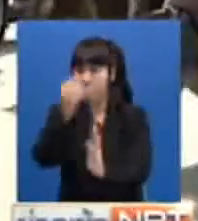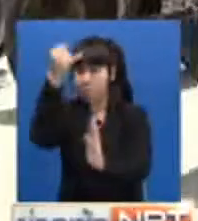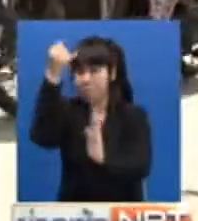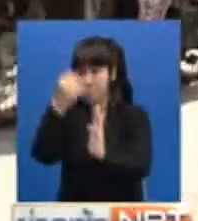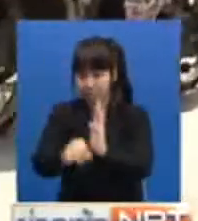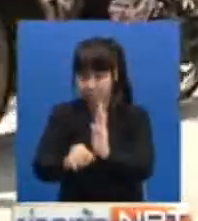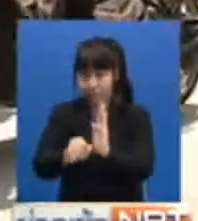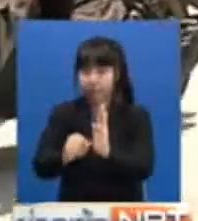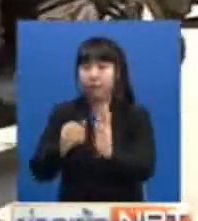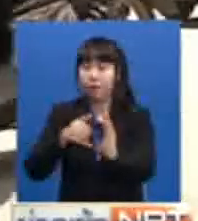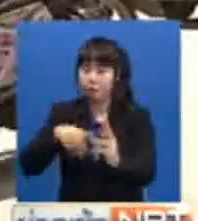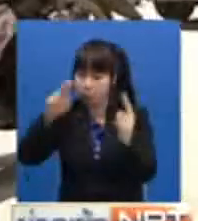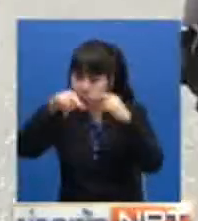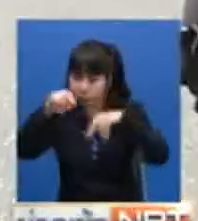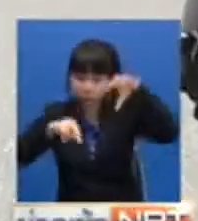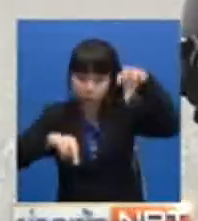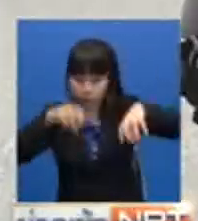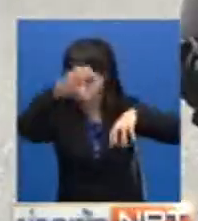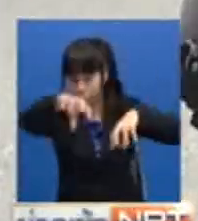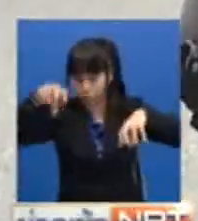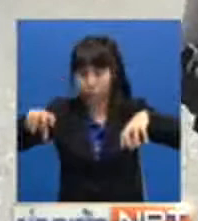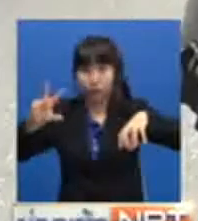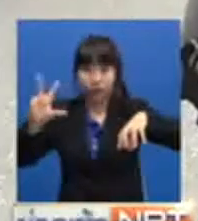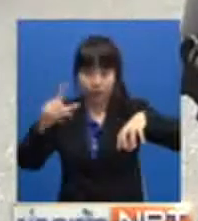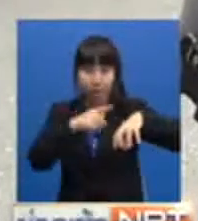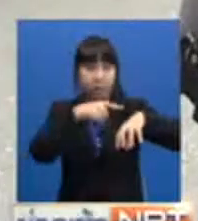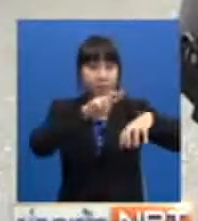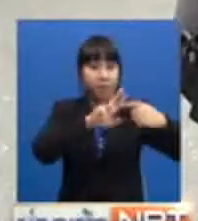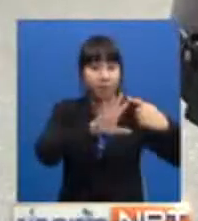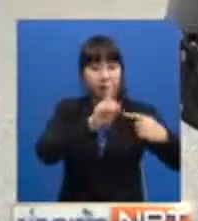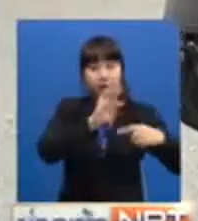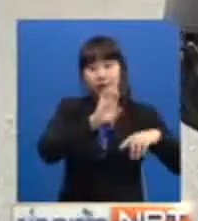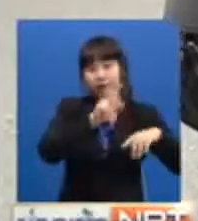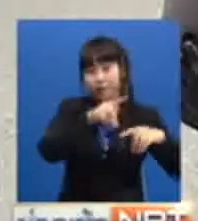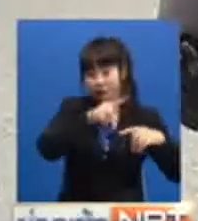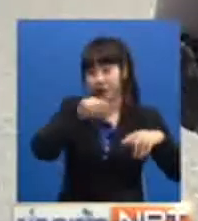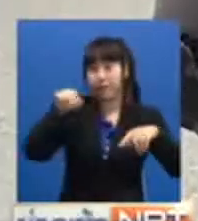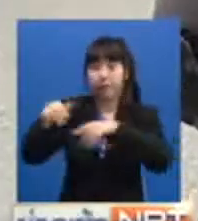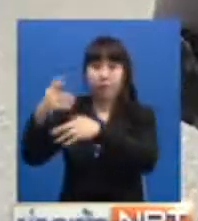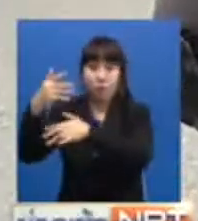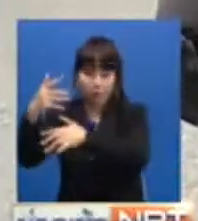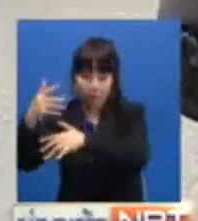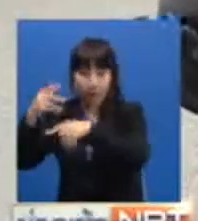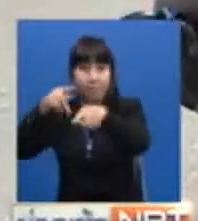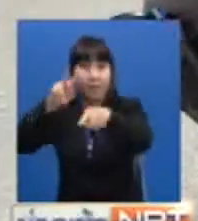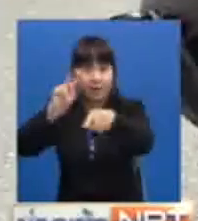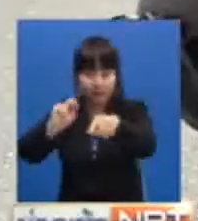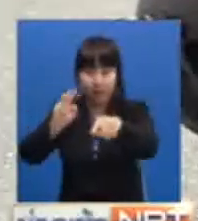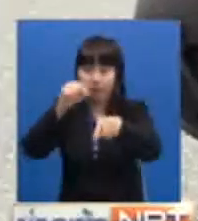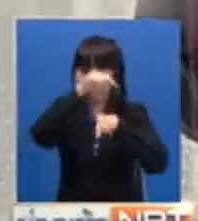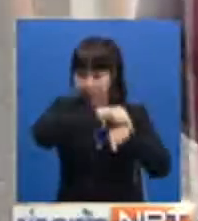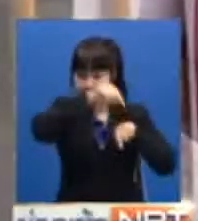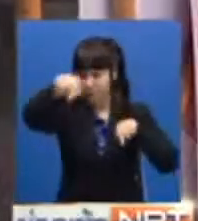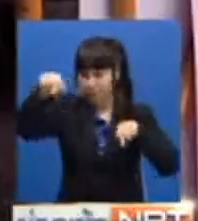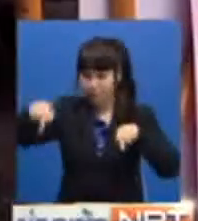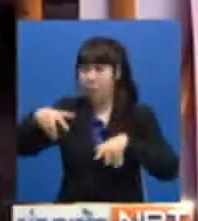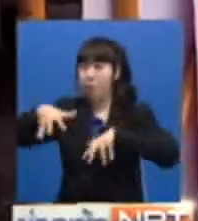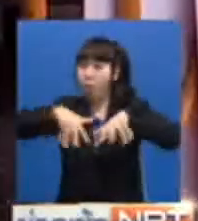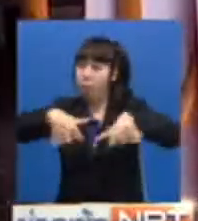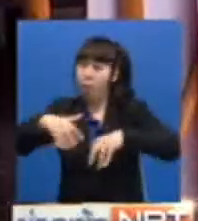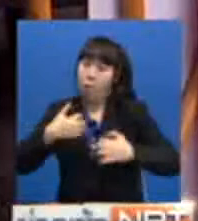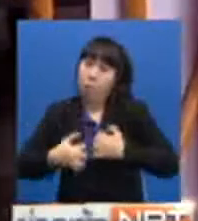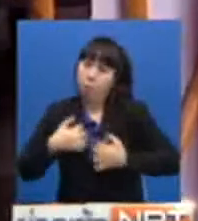รหลังลงพื้นที่3จุดคือบริเวณถนนปฏิพัฒน์ถนนพระเนียงถนนเยาวราชเพราะในพื้นที่นี้มีประชาชนร้องเรียนม